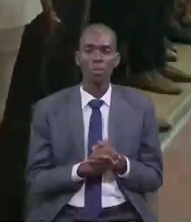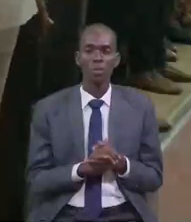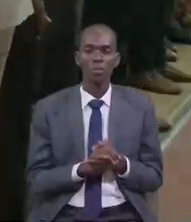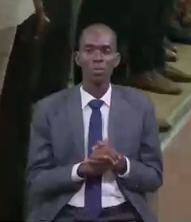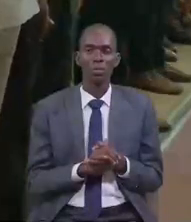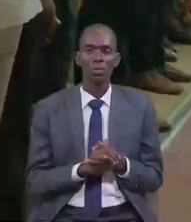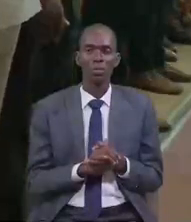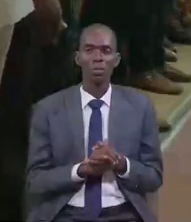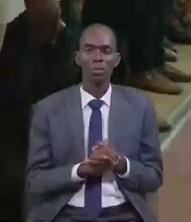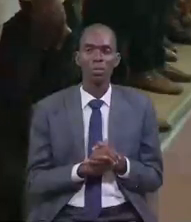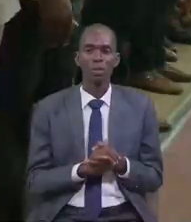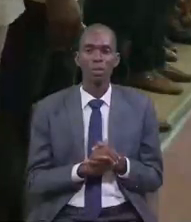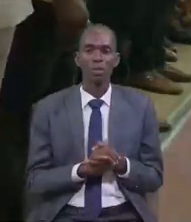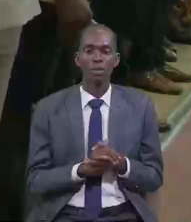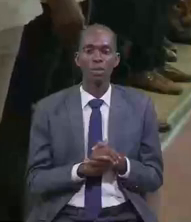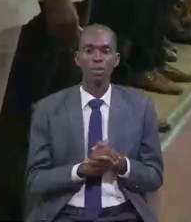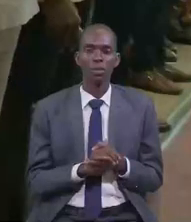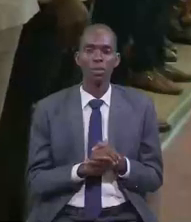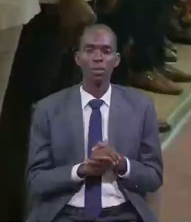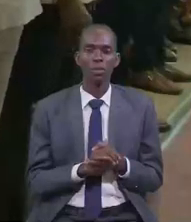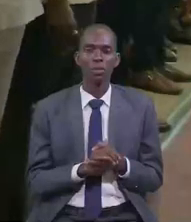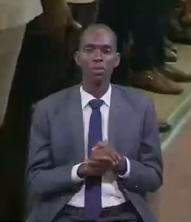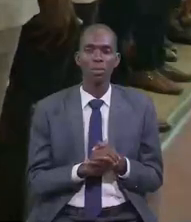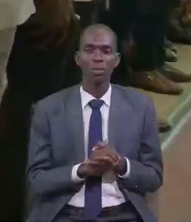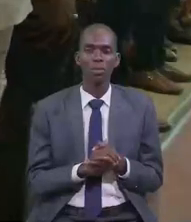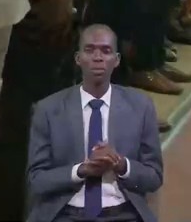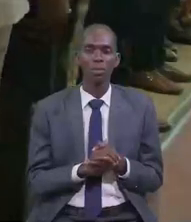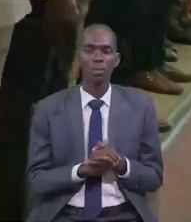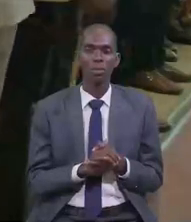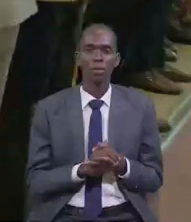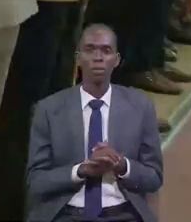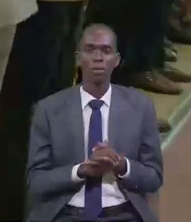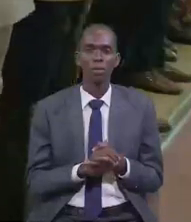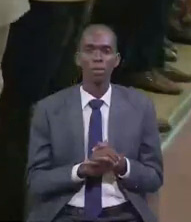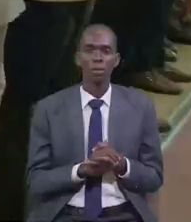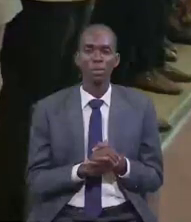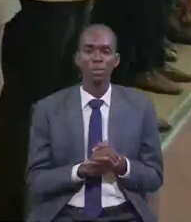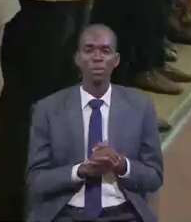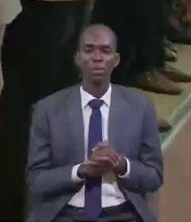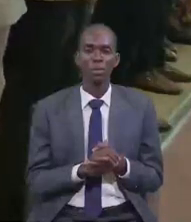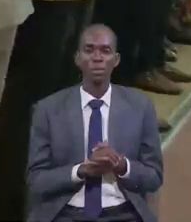leur position de Naziréa au sérieux.